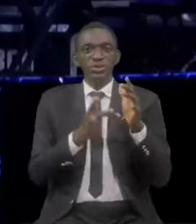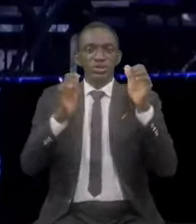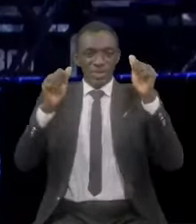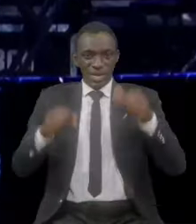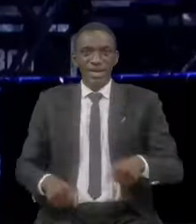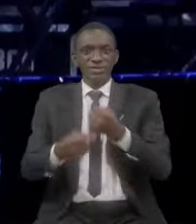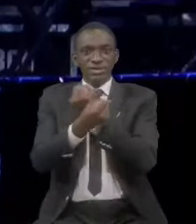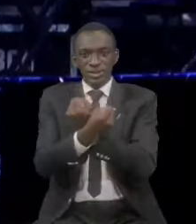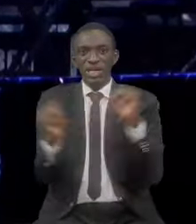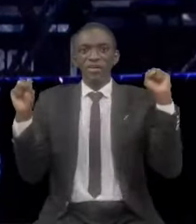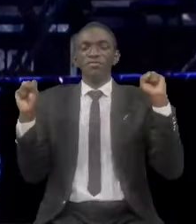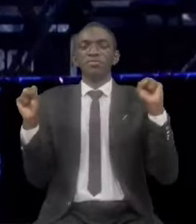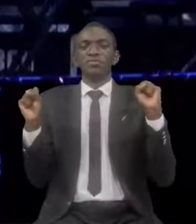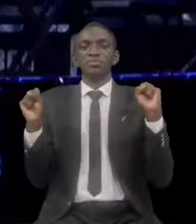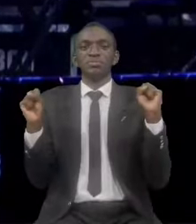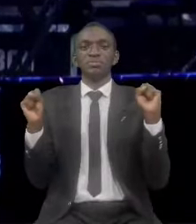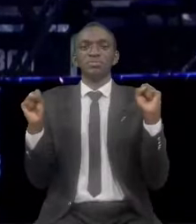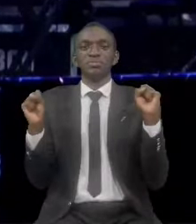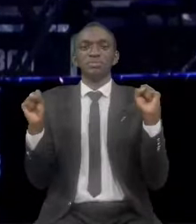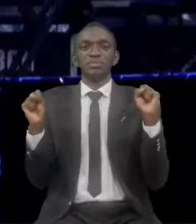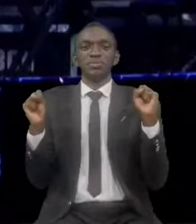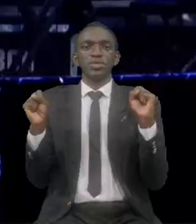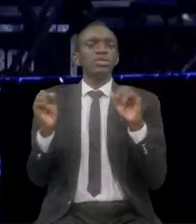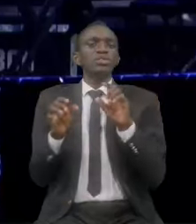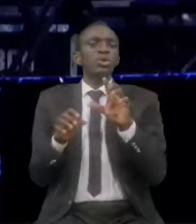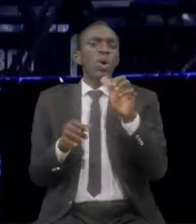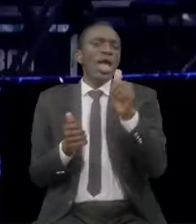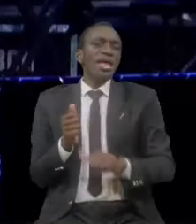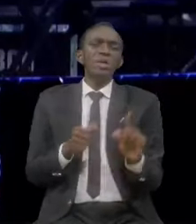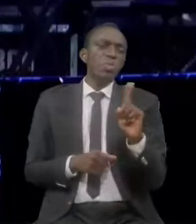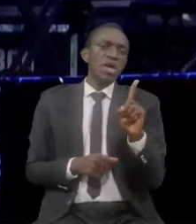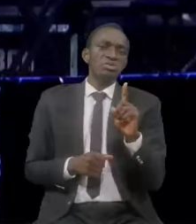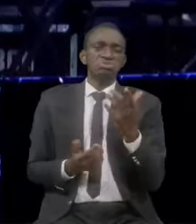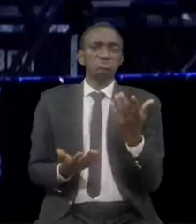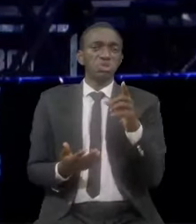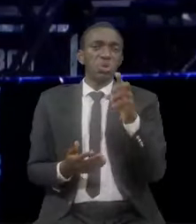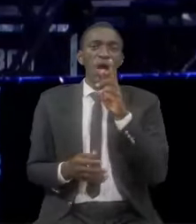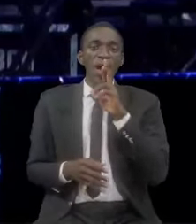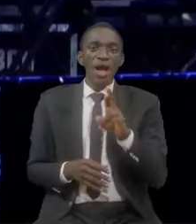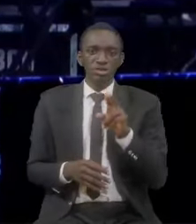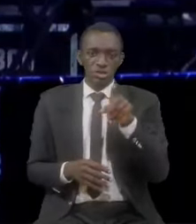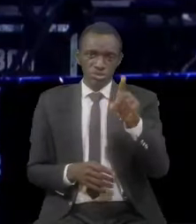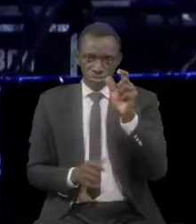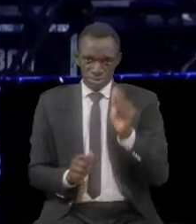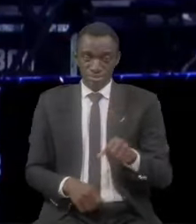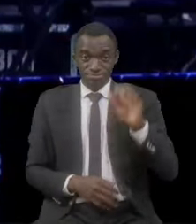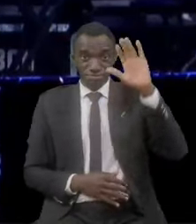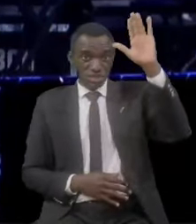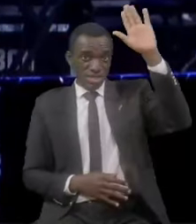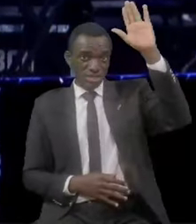Seul Jésus peut sauver. Donc, où que vous soyez, levez la main.